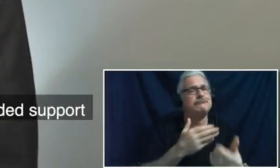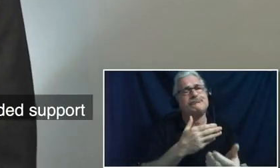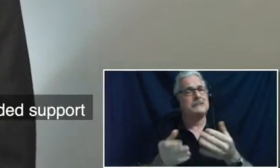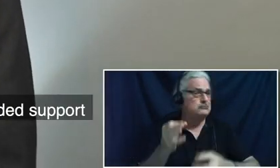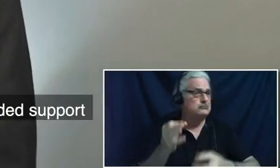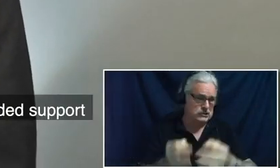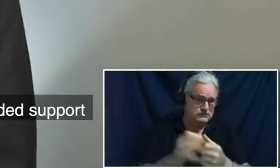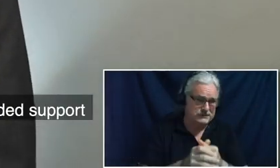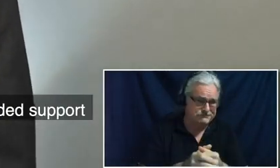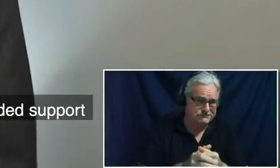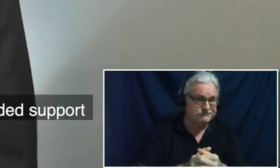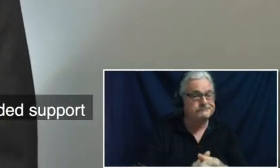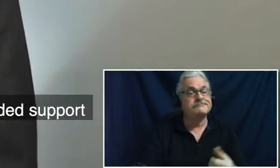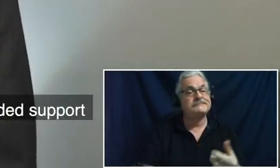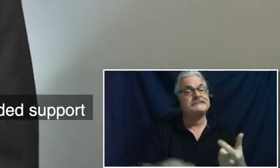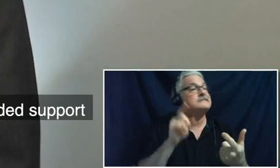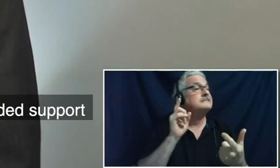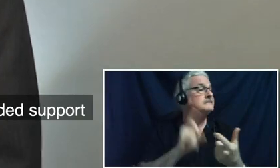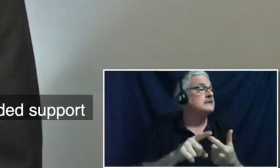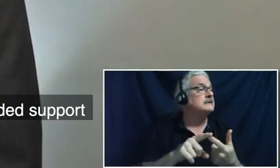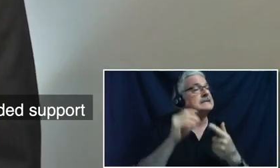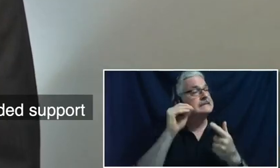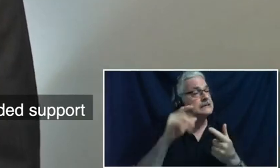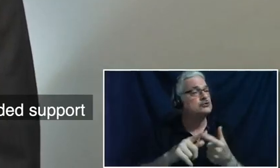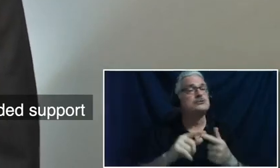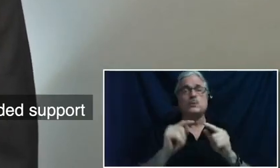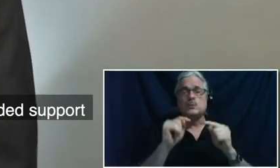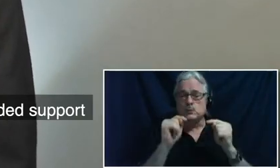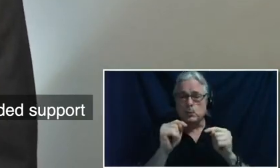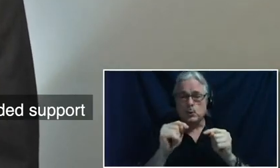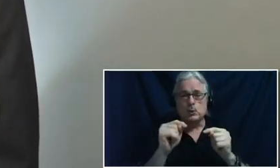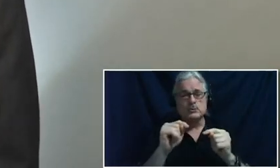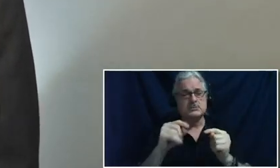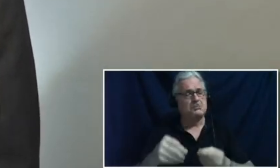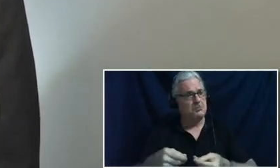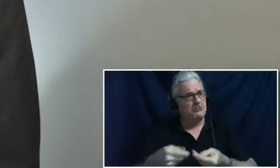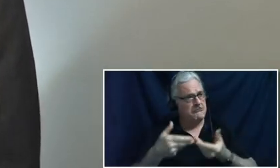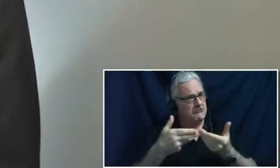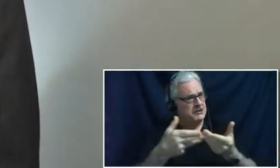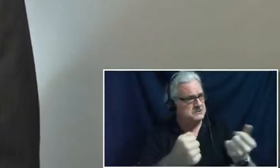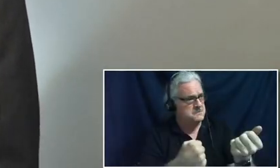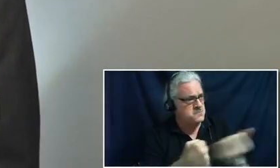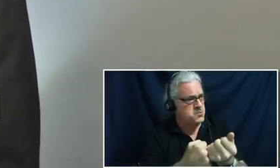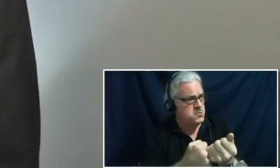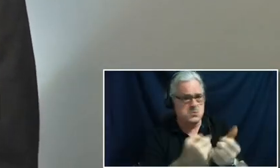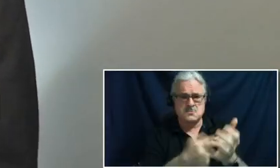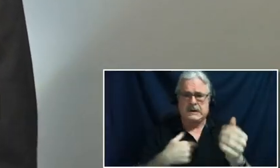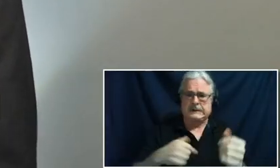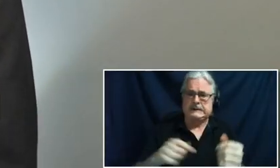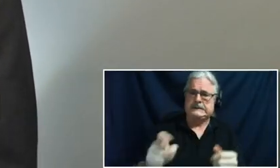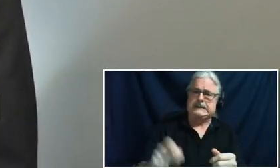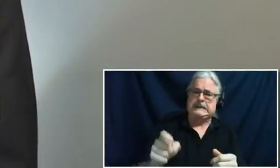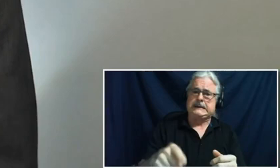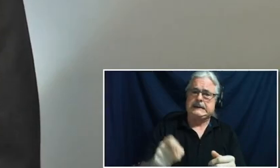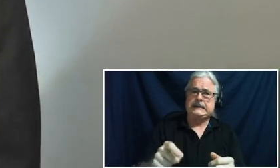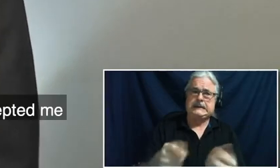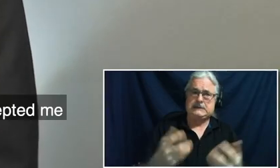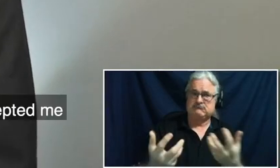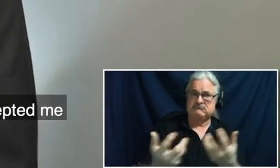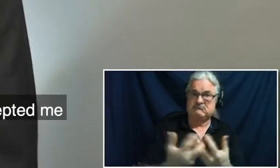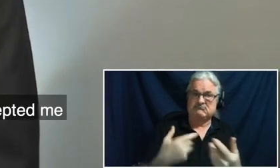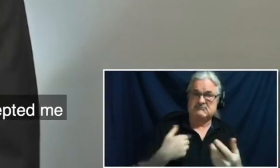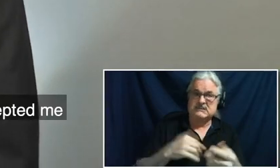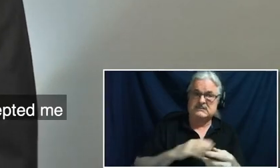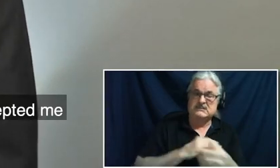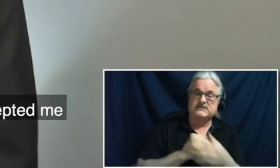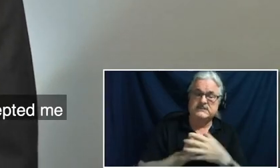deuxièmement grâce à mes enseignants, mes tuteurs, qui m'ont donné un soutien adapté et des supports pédagogiques pour répondre à mes besoins,